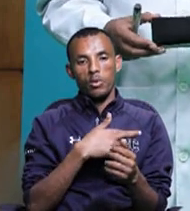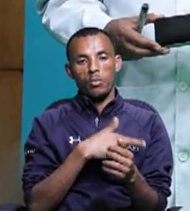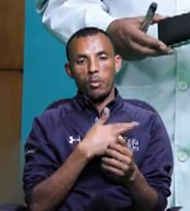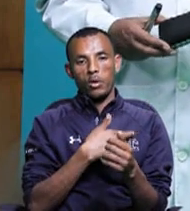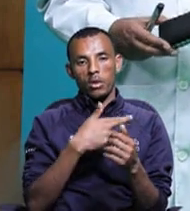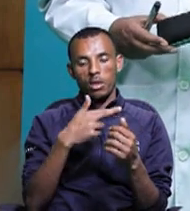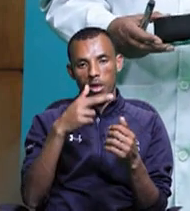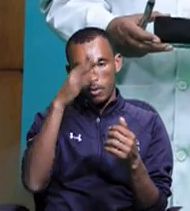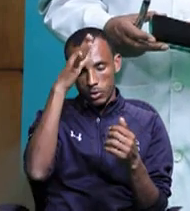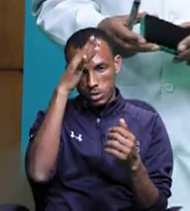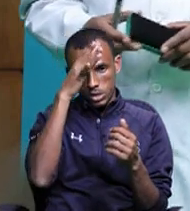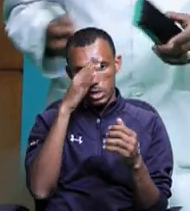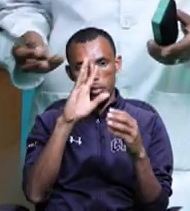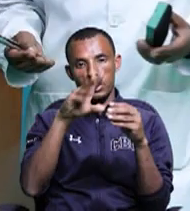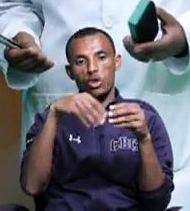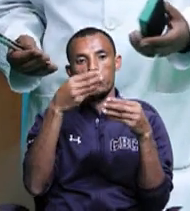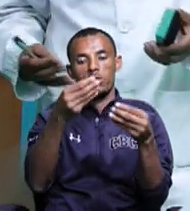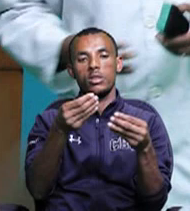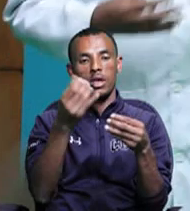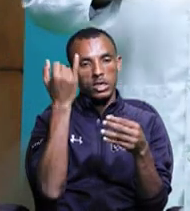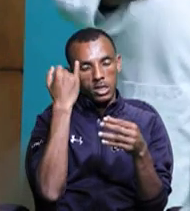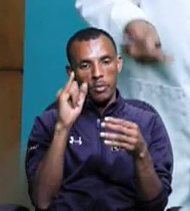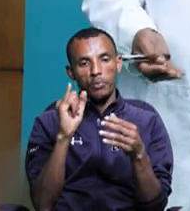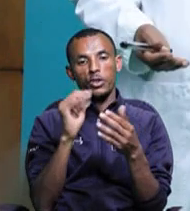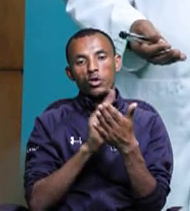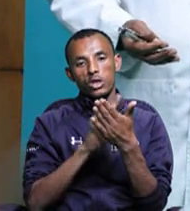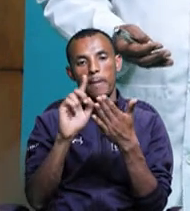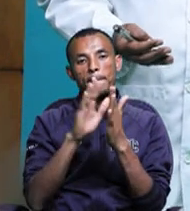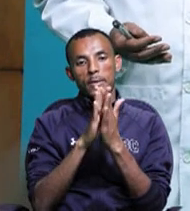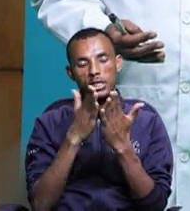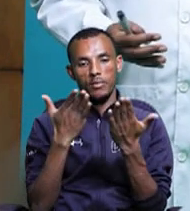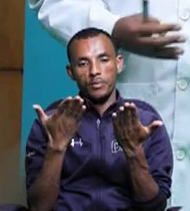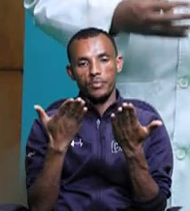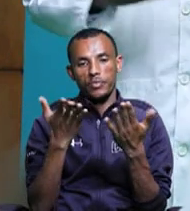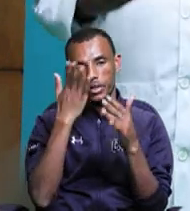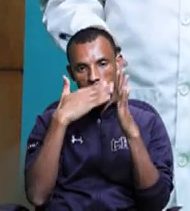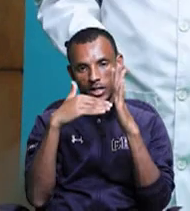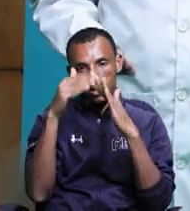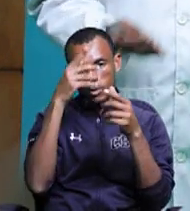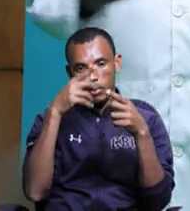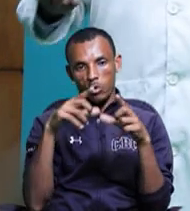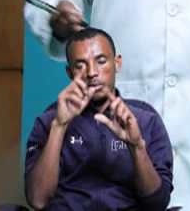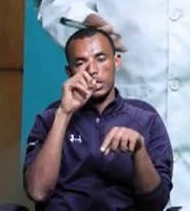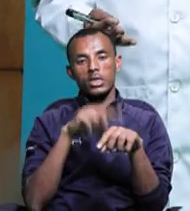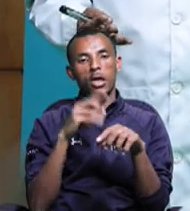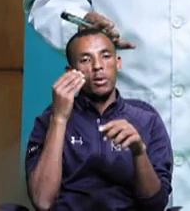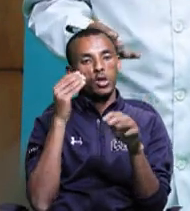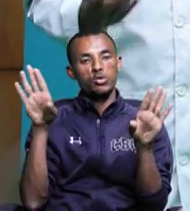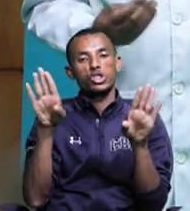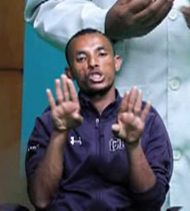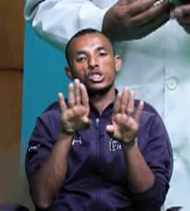አባቶቻችን የሚሰጡት አስተያየት ቅዱሳን መጻሕፍቶቻችን ችግር በሚኖርበት ጊዜ ቤታችሁን